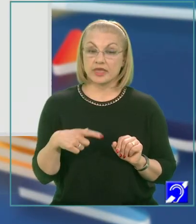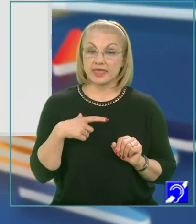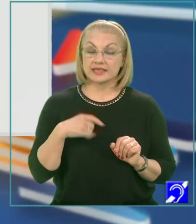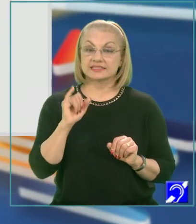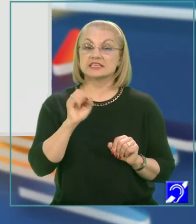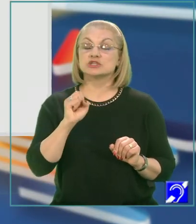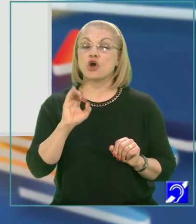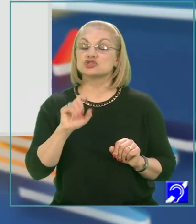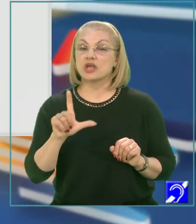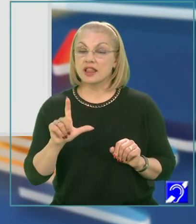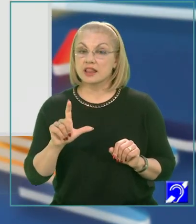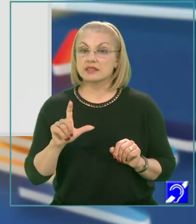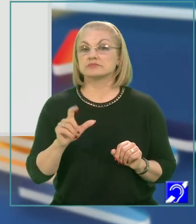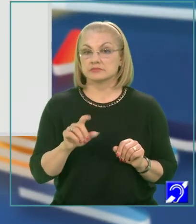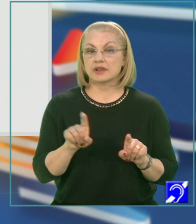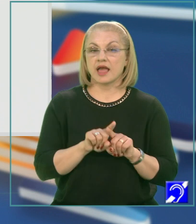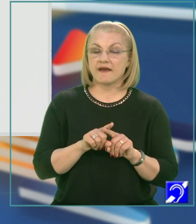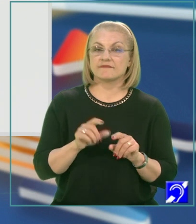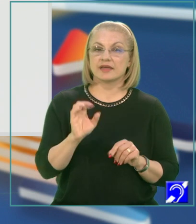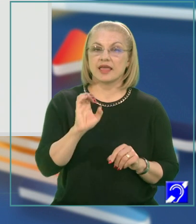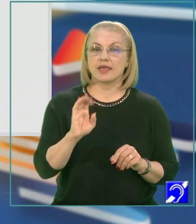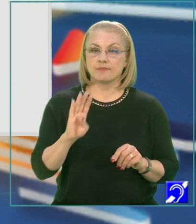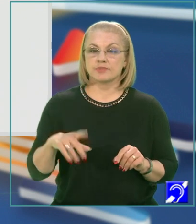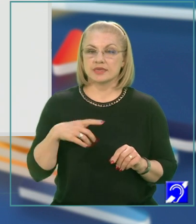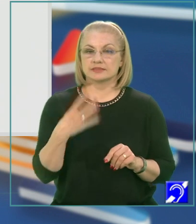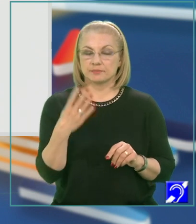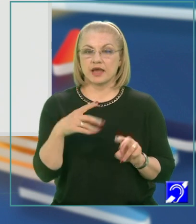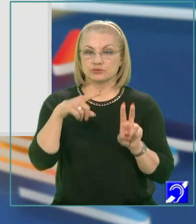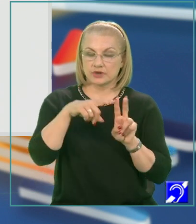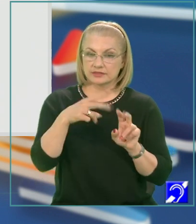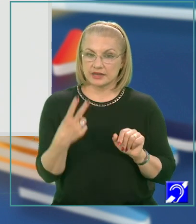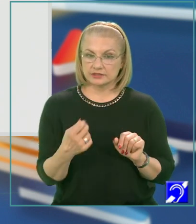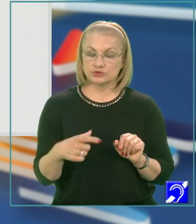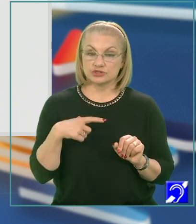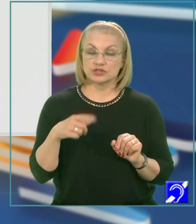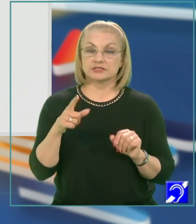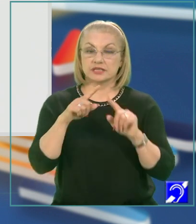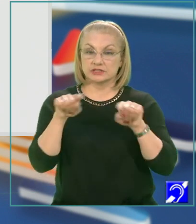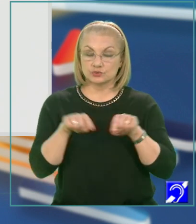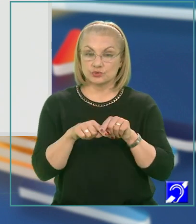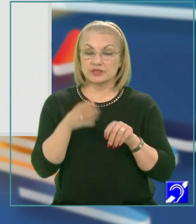și segmentul EB este 4 radical din 2 și fiind într-un triunghi dreptunghi,